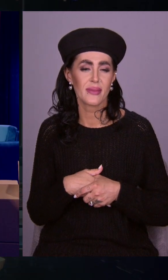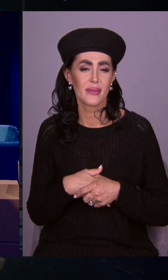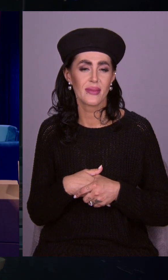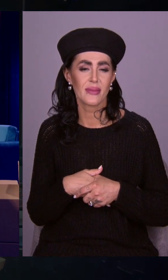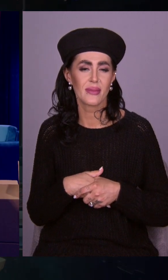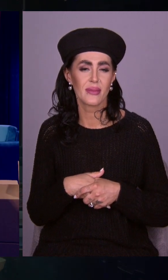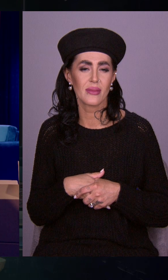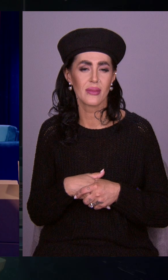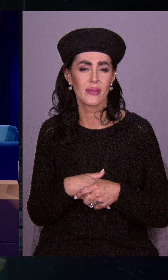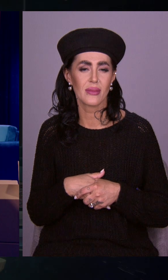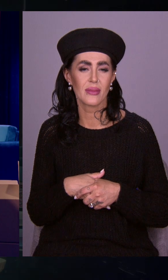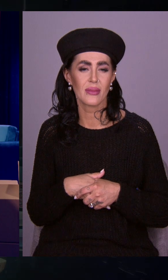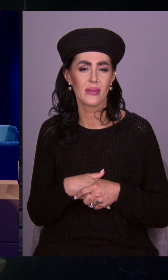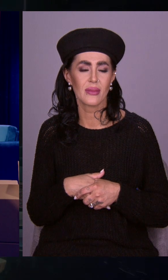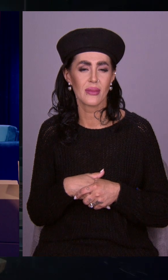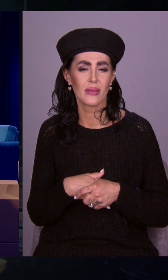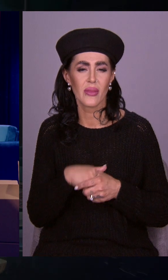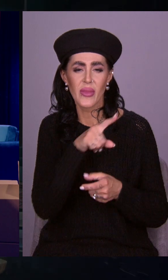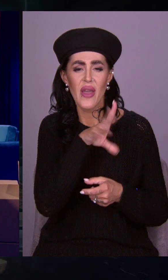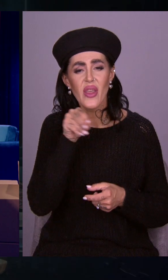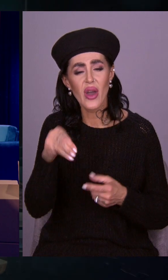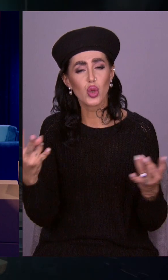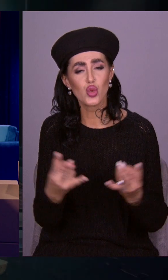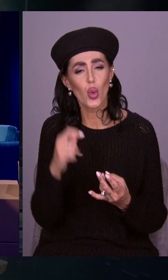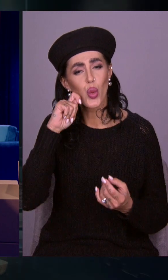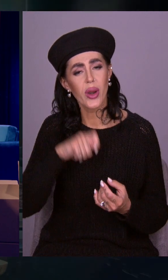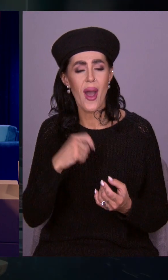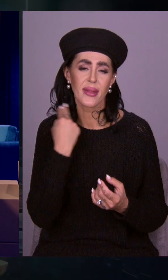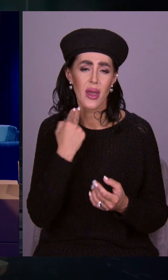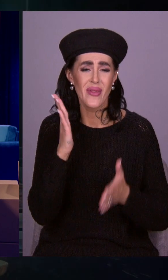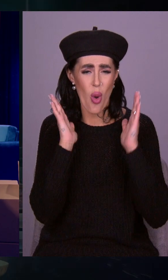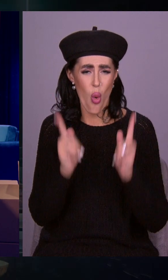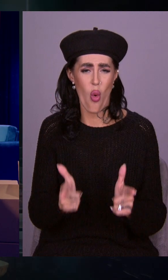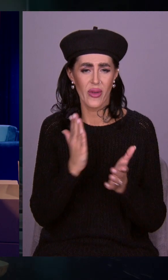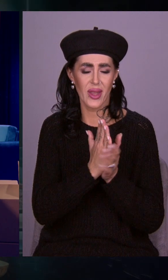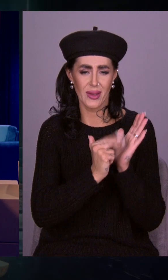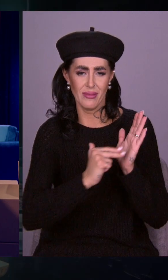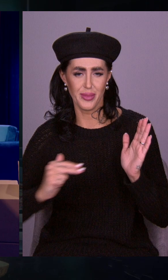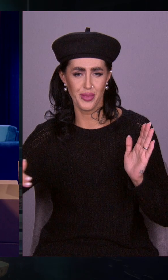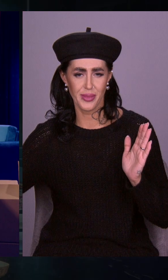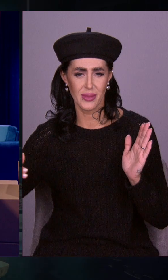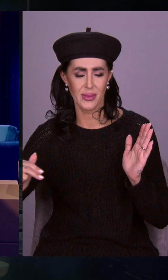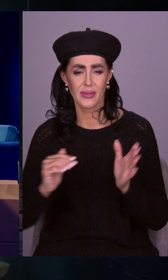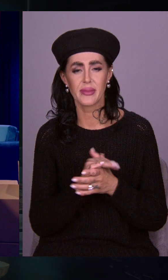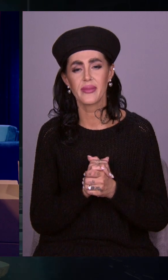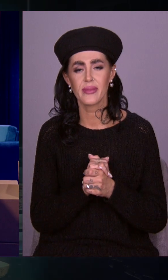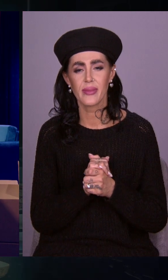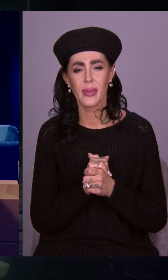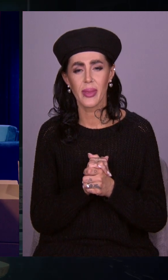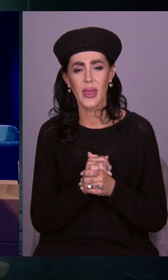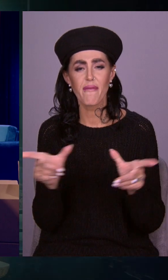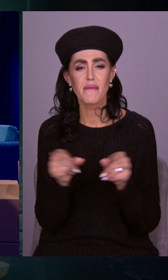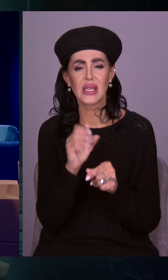Але ж, блін, це англійською, ой, українською. Ні, ну, там субтитри ж є, ну, тобто, якщо що. Ну, і він з